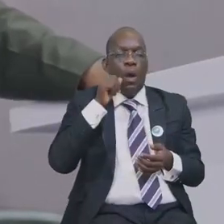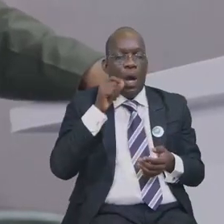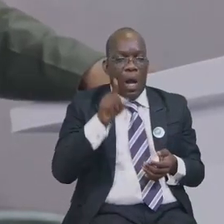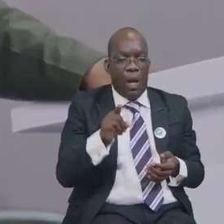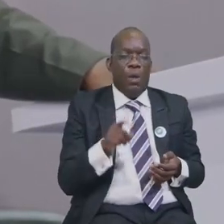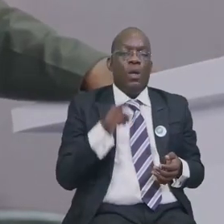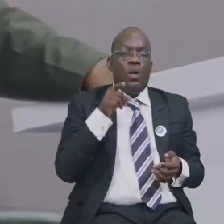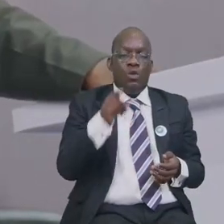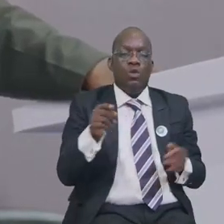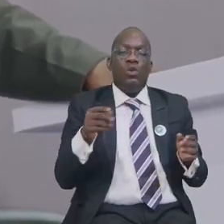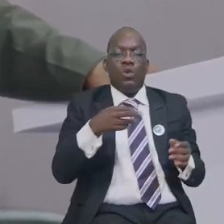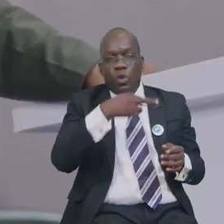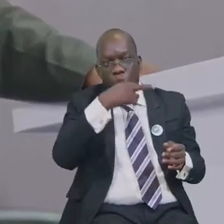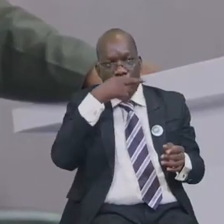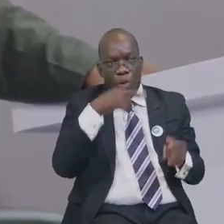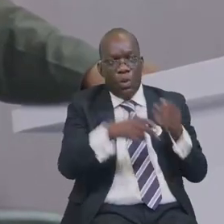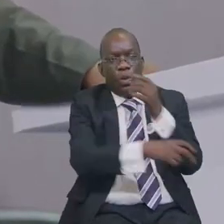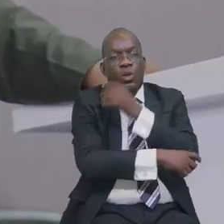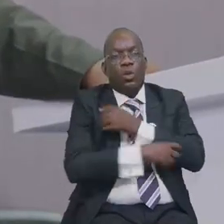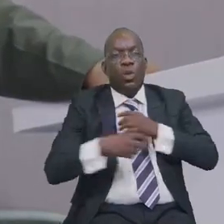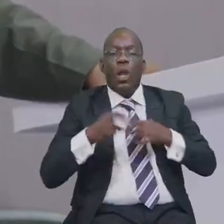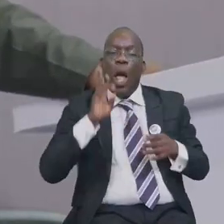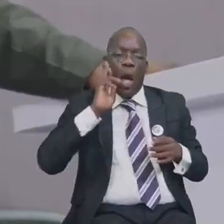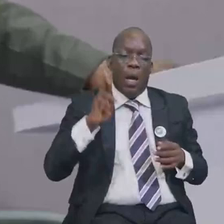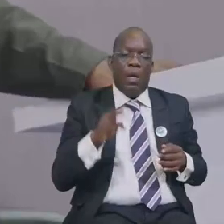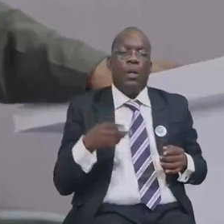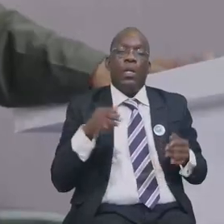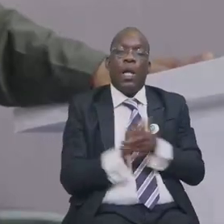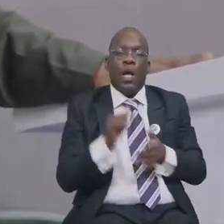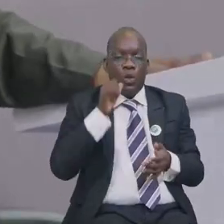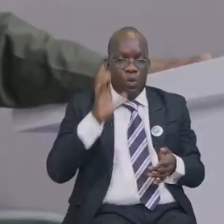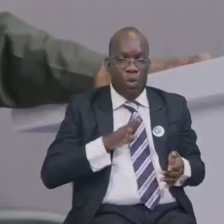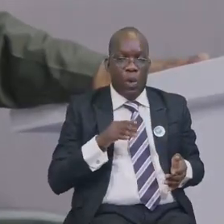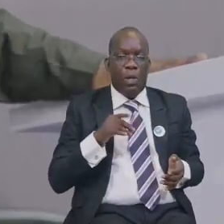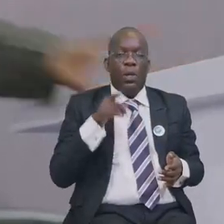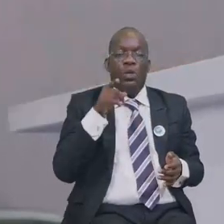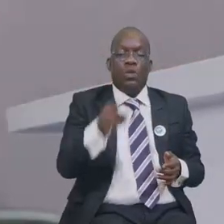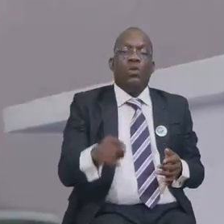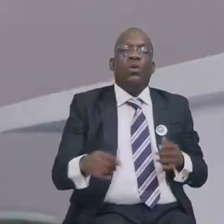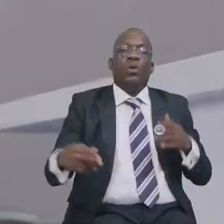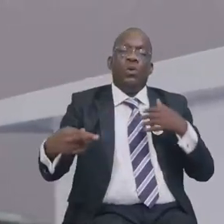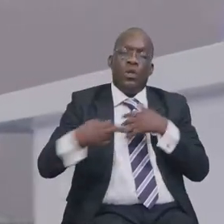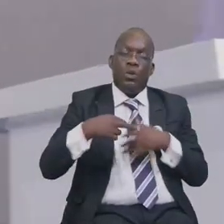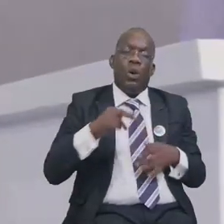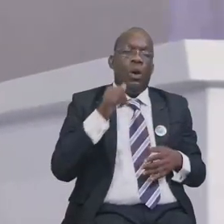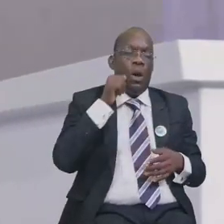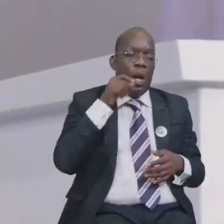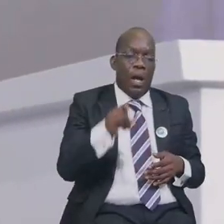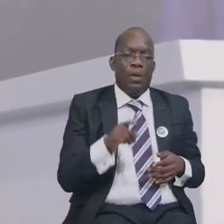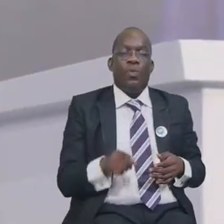retourne-la. Cette femme, retourne. Ne dois pas continuer à te